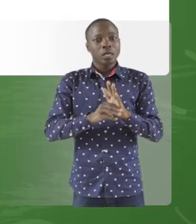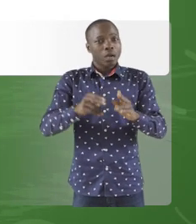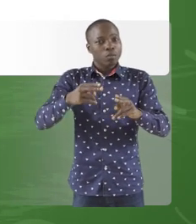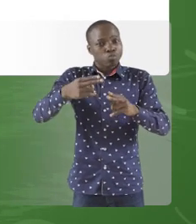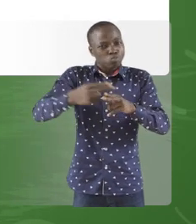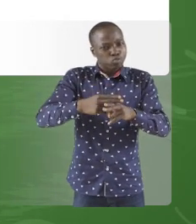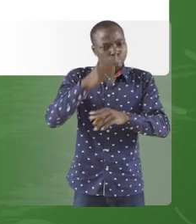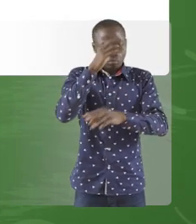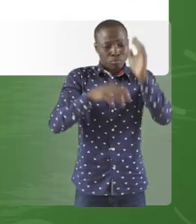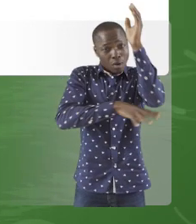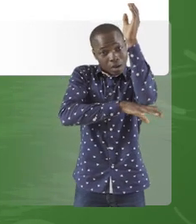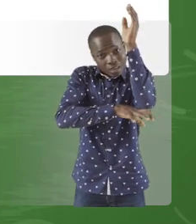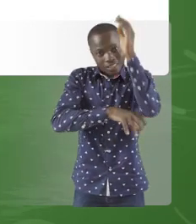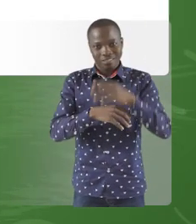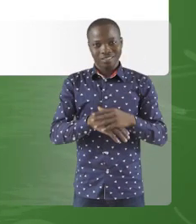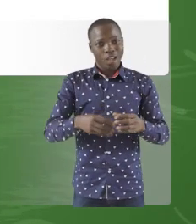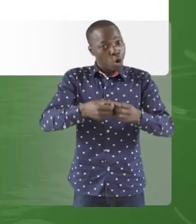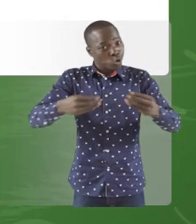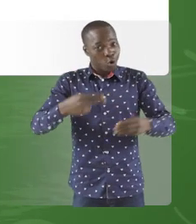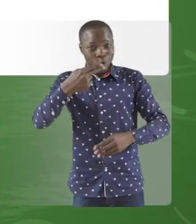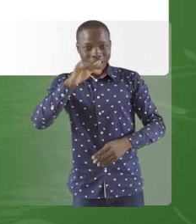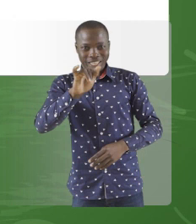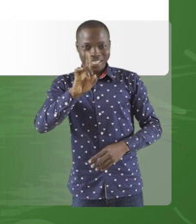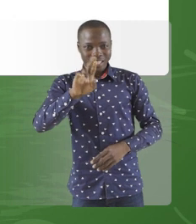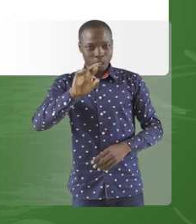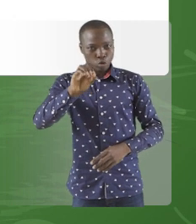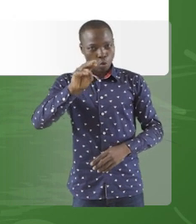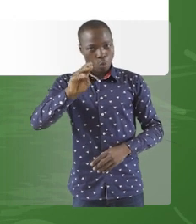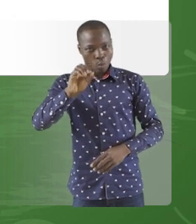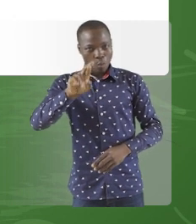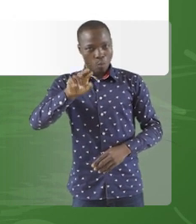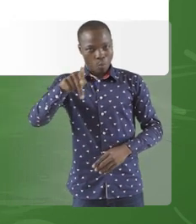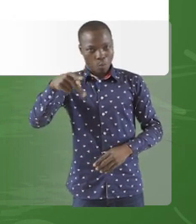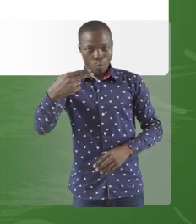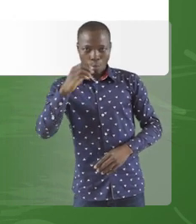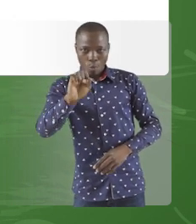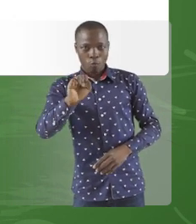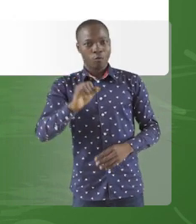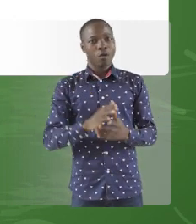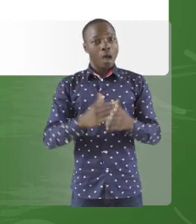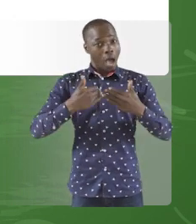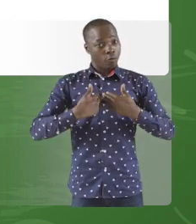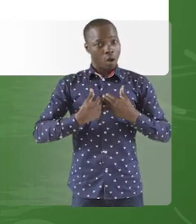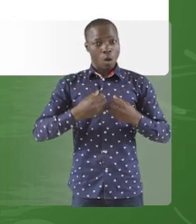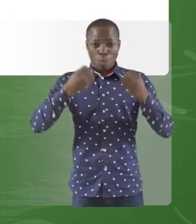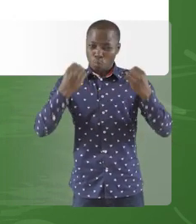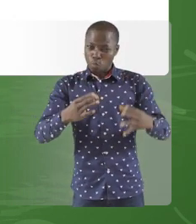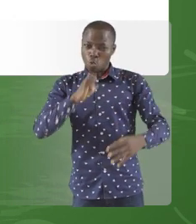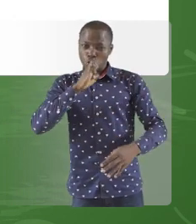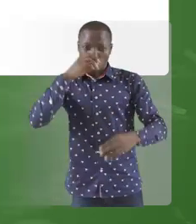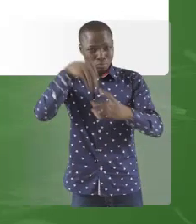racines. Les sols hydromorphes, quant à eux, sont des sols gorgés d'eau. Les plantes qui